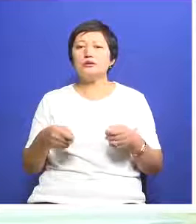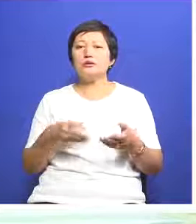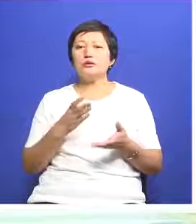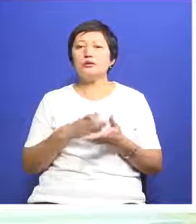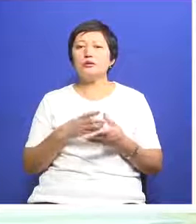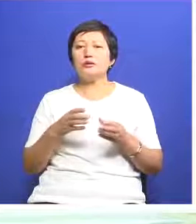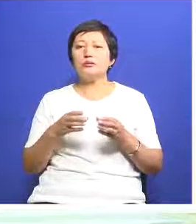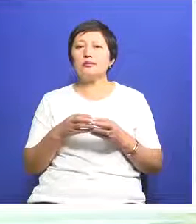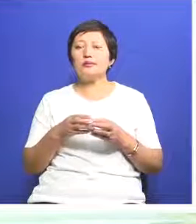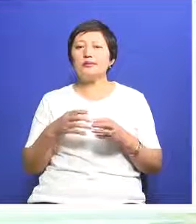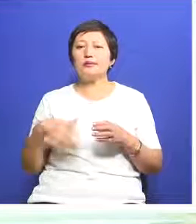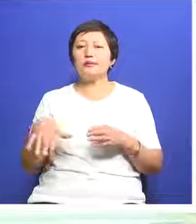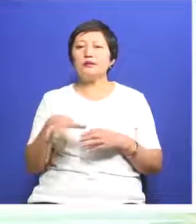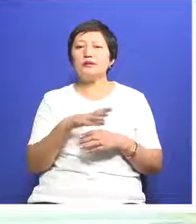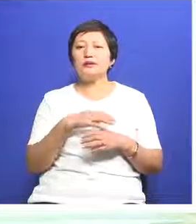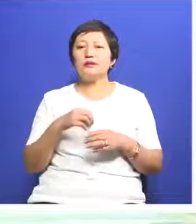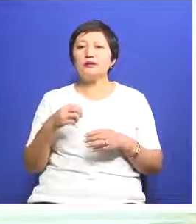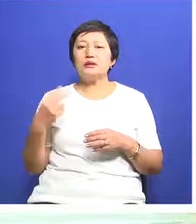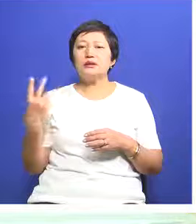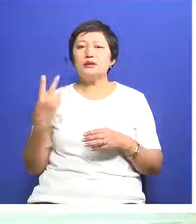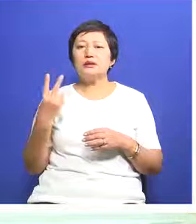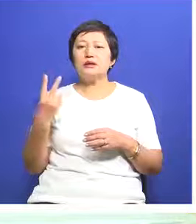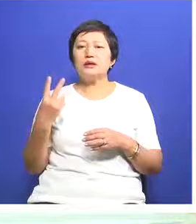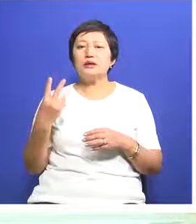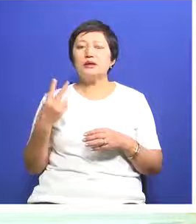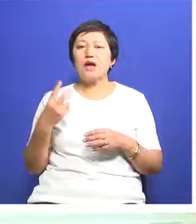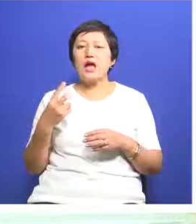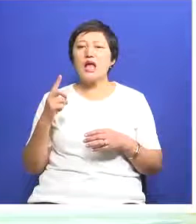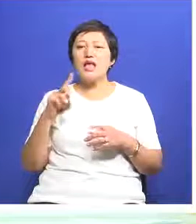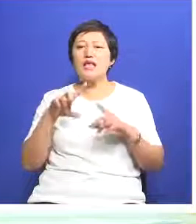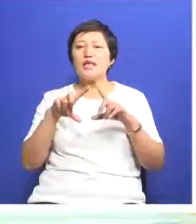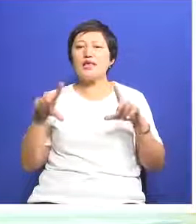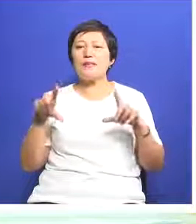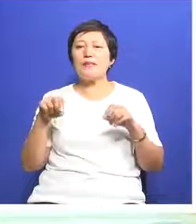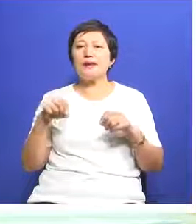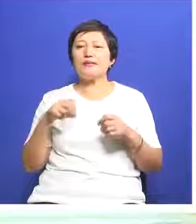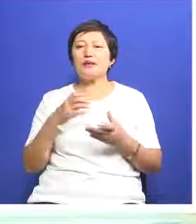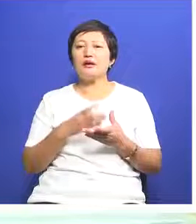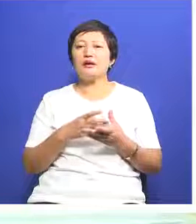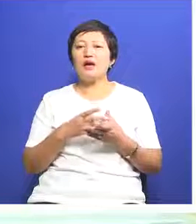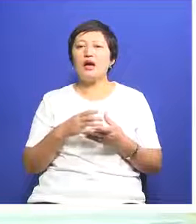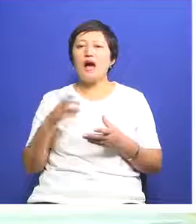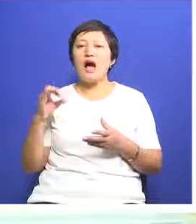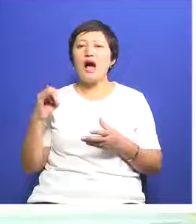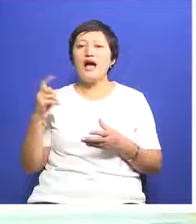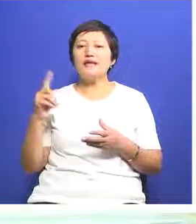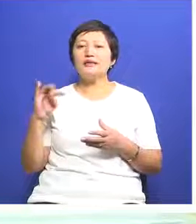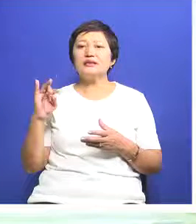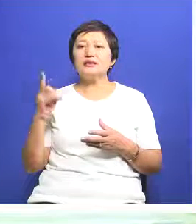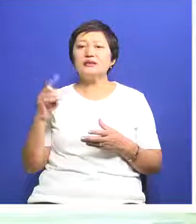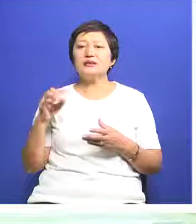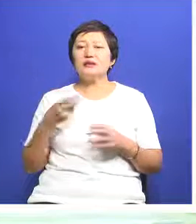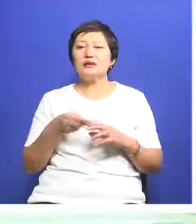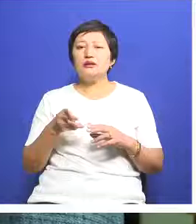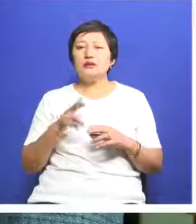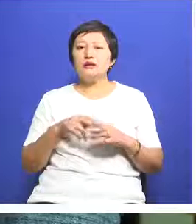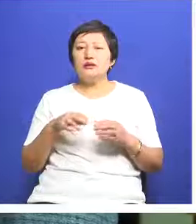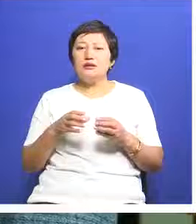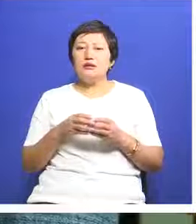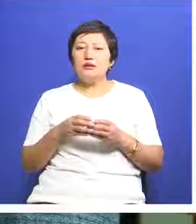бар. Бізде екі заправка орналасқан, азесі автозаправка станцияларымыз